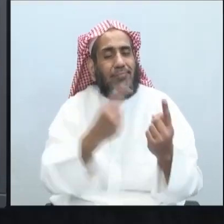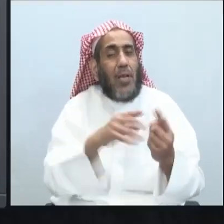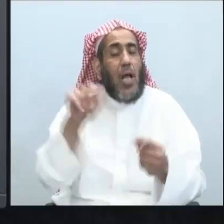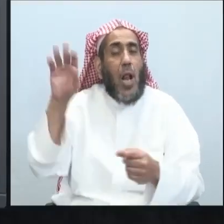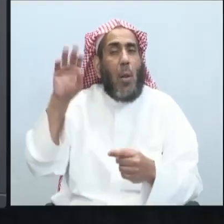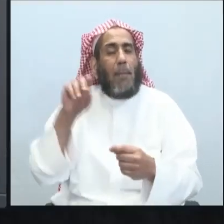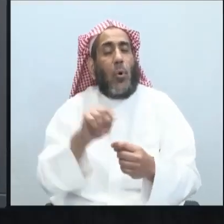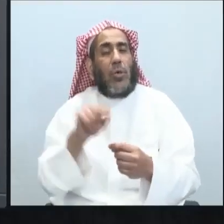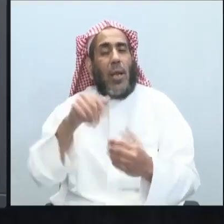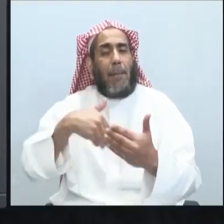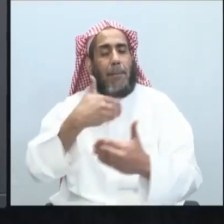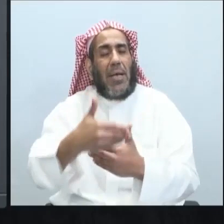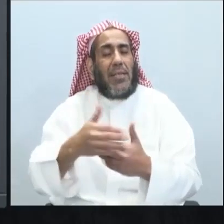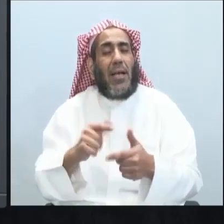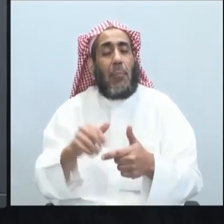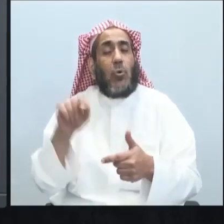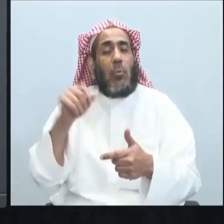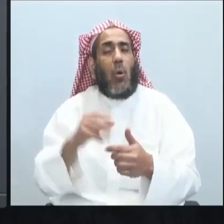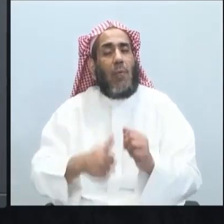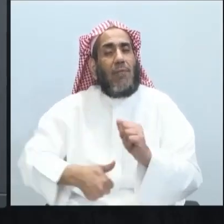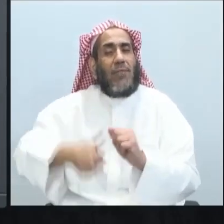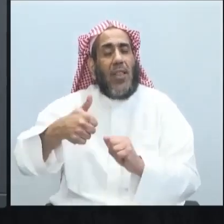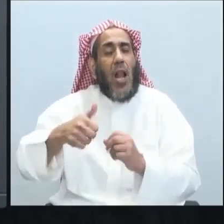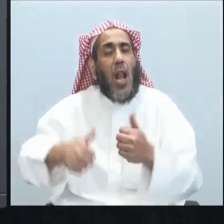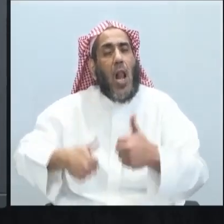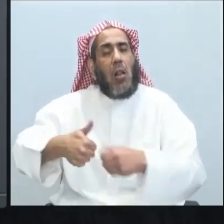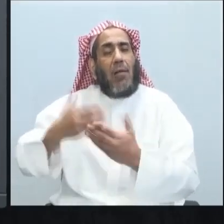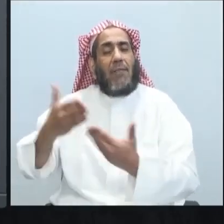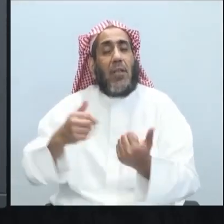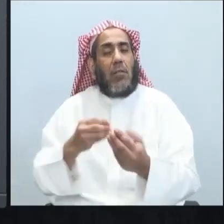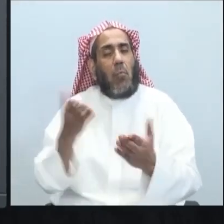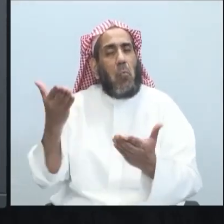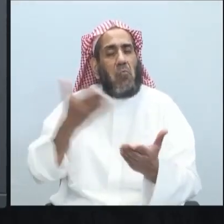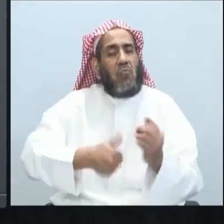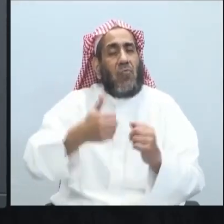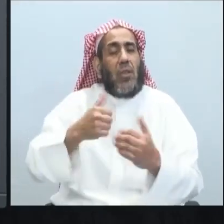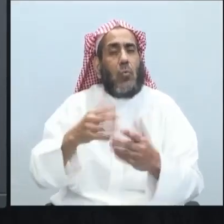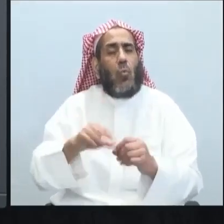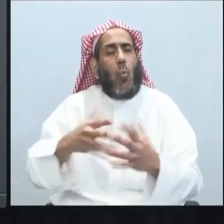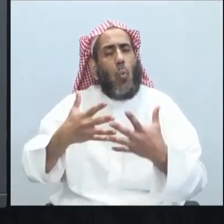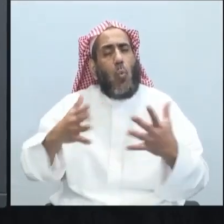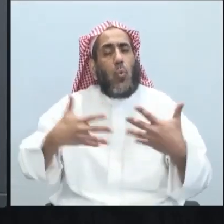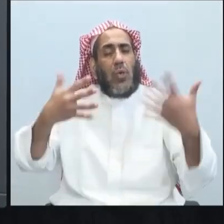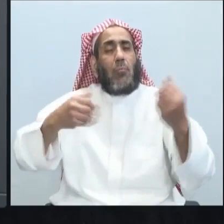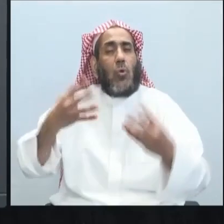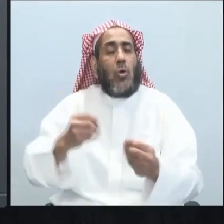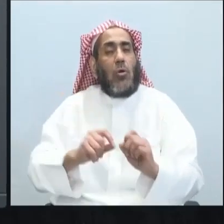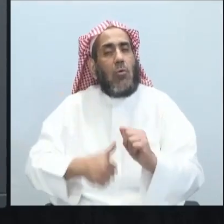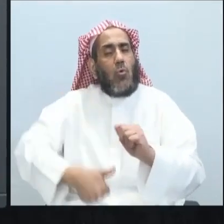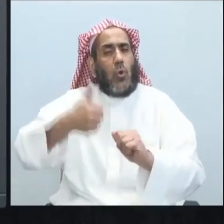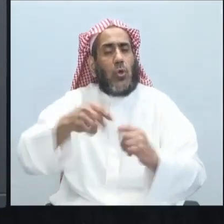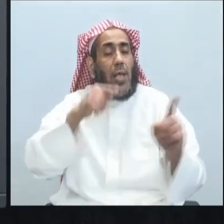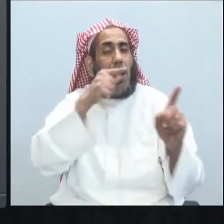طبعا كان بعد ابي تمام لكن له فضل لابي تمام عند البحتري في ذكر مواه وتعريف عند الامر هوو شاعر مكثر يحسن المديح